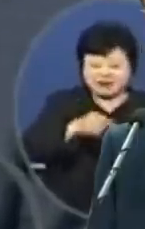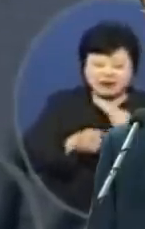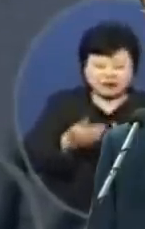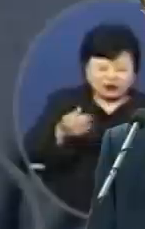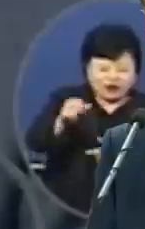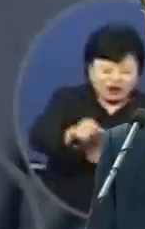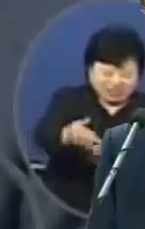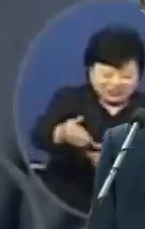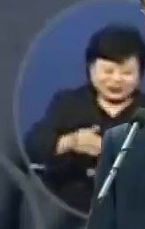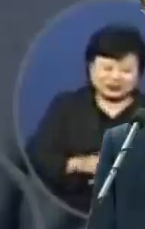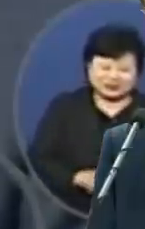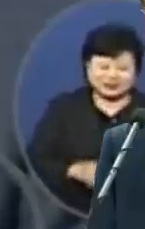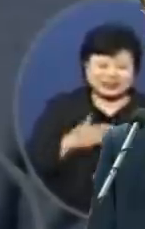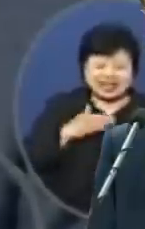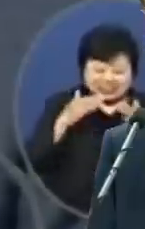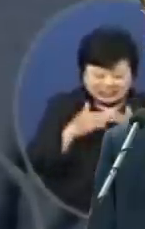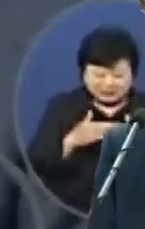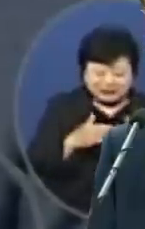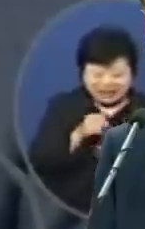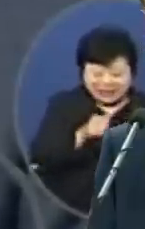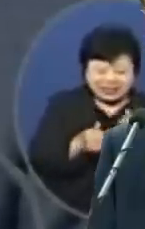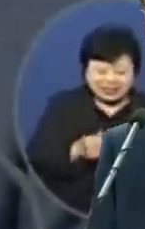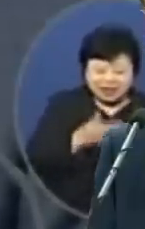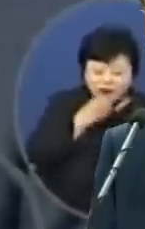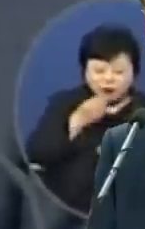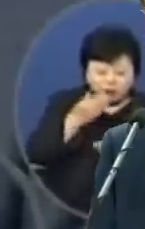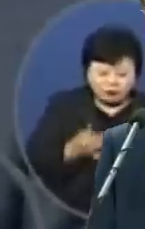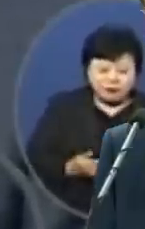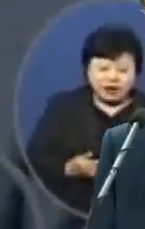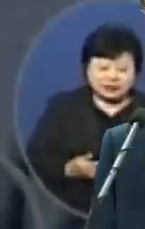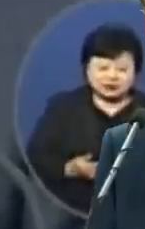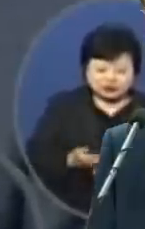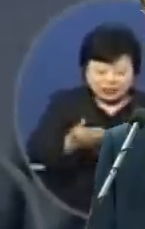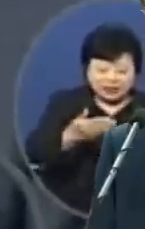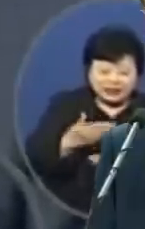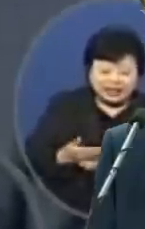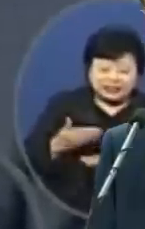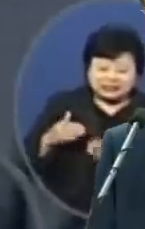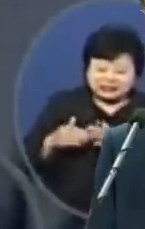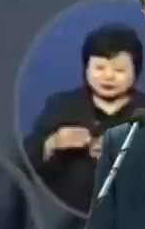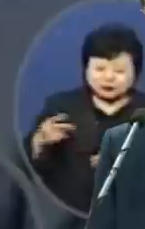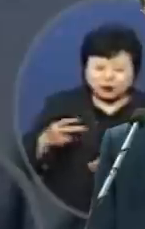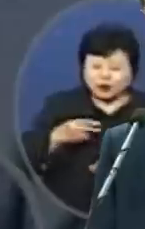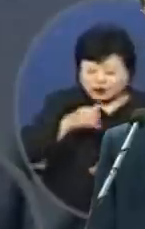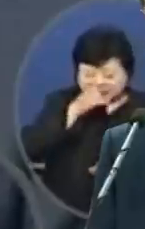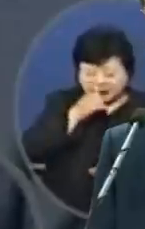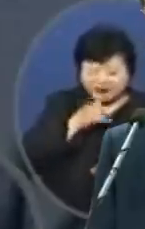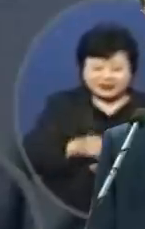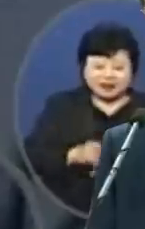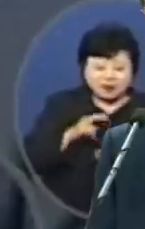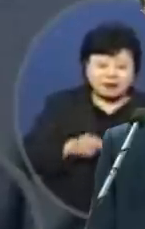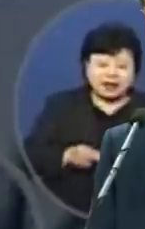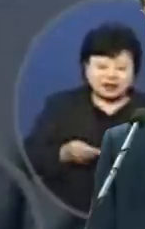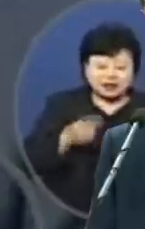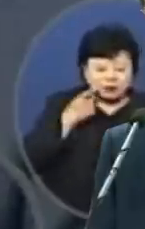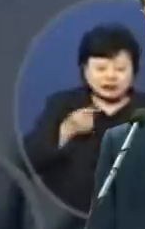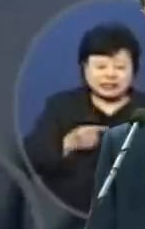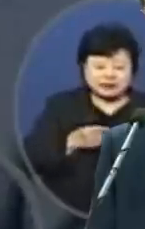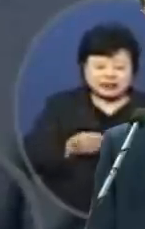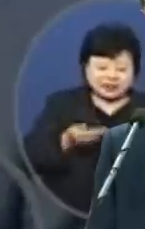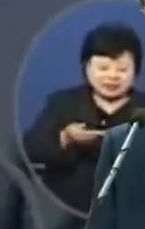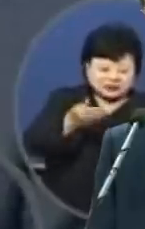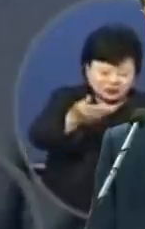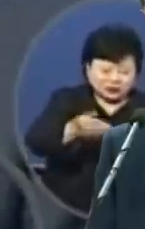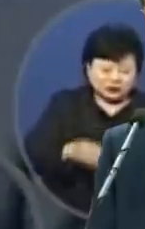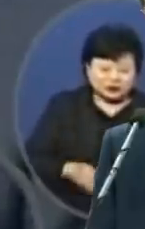이게 내가 가지고 있는 집인데 내가 하나님께 복을 받아서 다른 집이 또 있습니다. 이 집을 팔라고 내놓았는데 오늘 목사님이 마음 뜨고 나니까